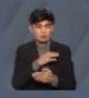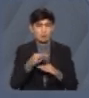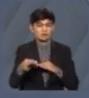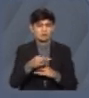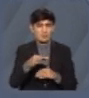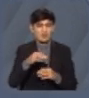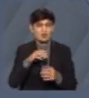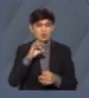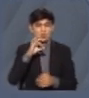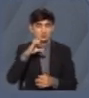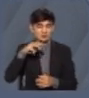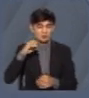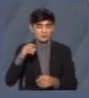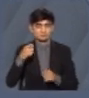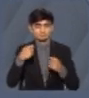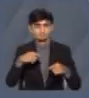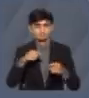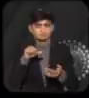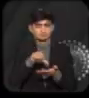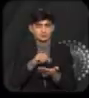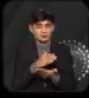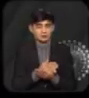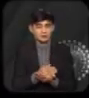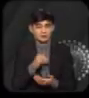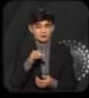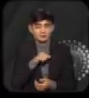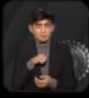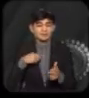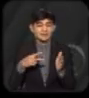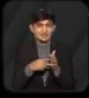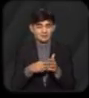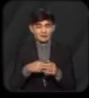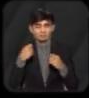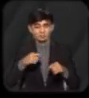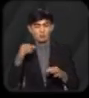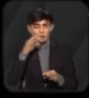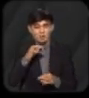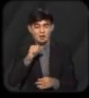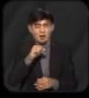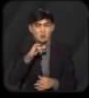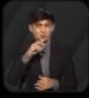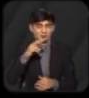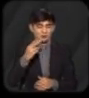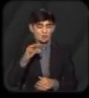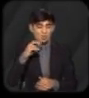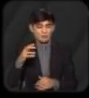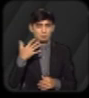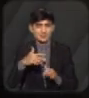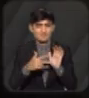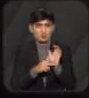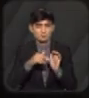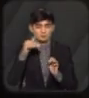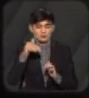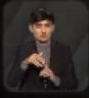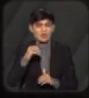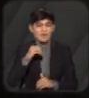Елены и выставили на торги. Стартовая цена, назначенная аукционным домом, 50-80 тысяч